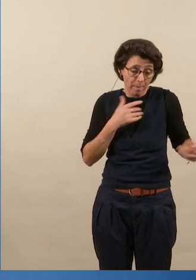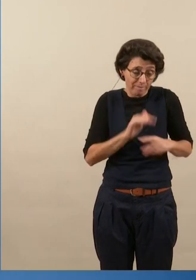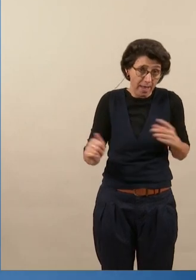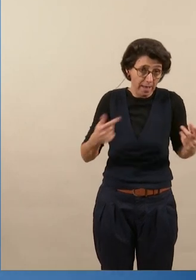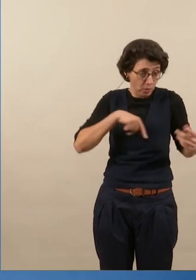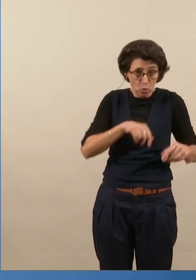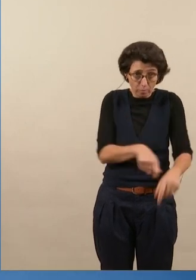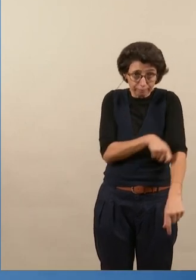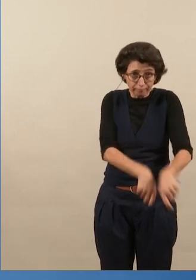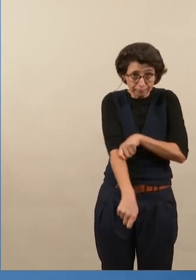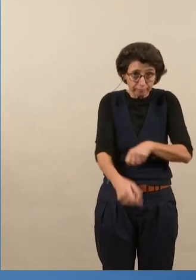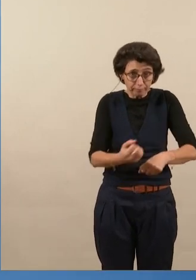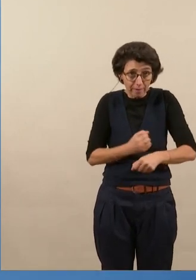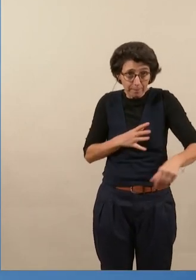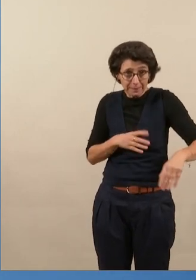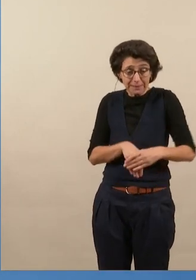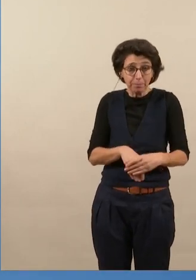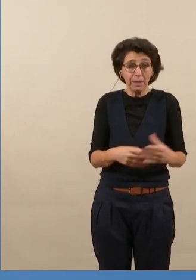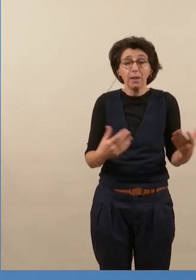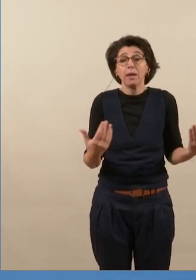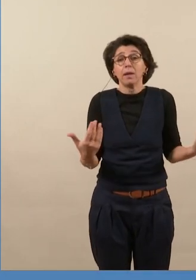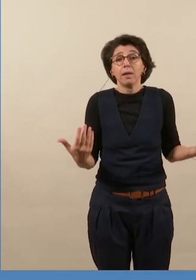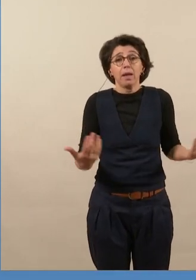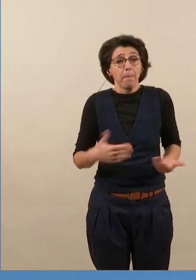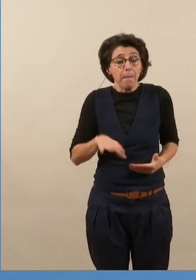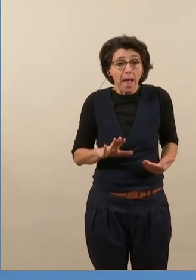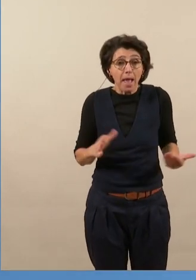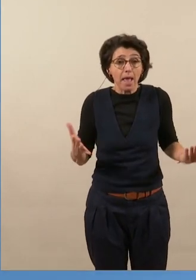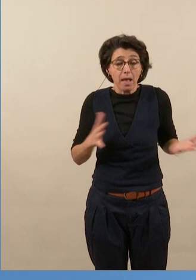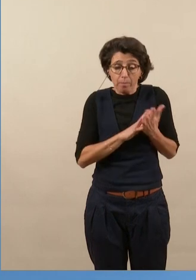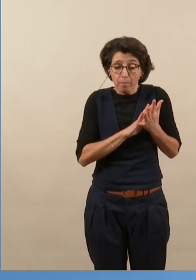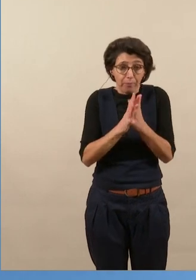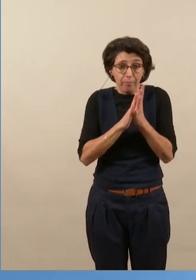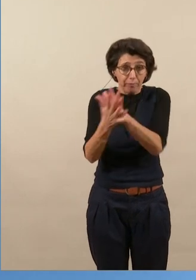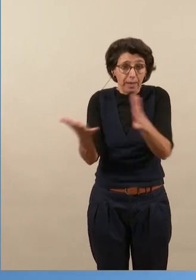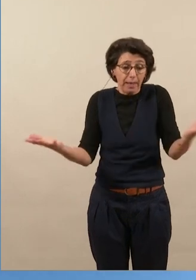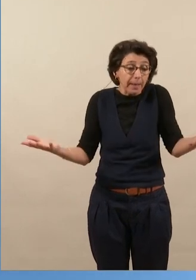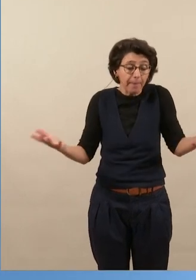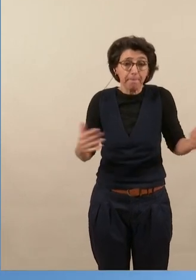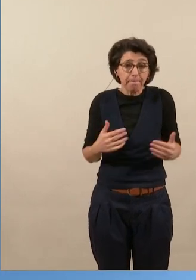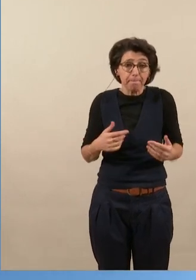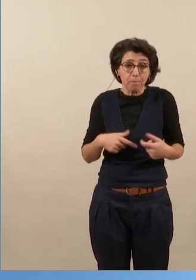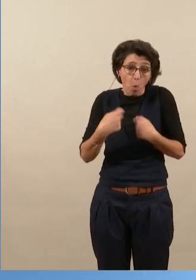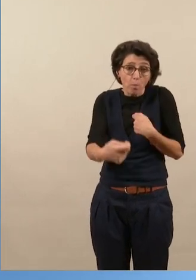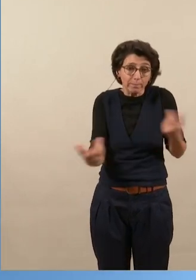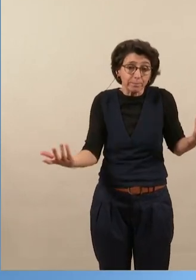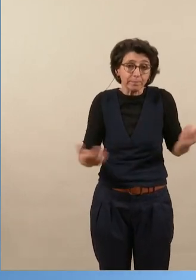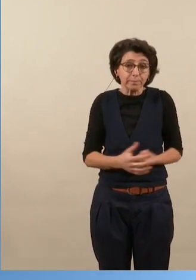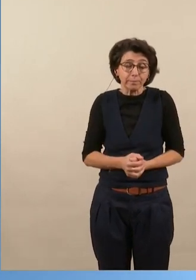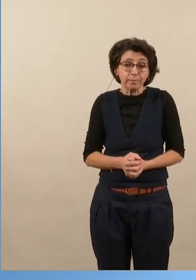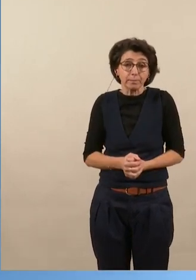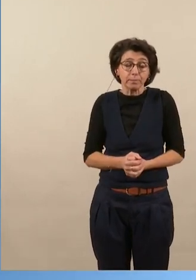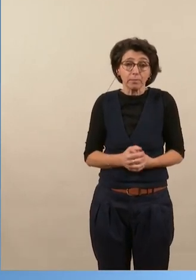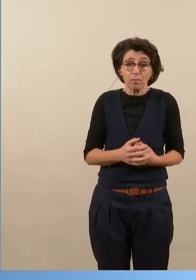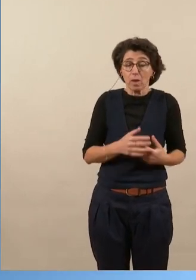y travaille mais c'est une transformation importante et et donc on a une